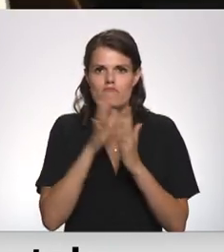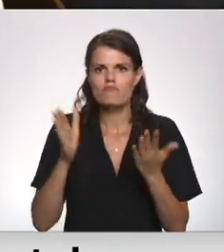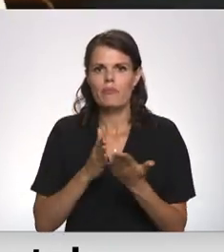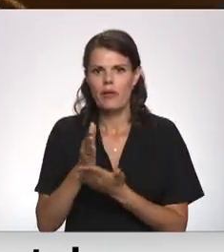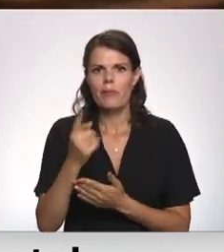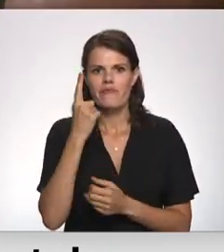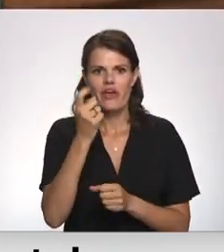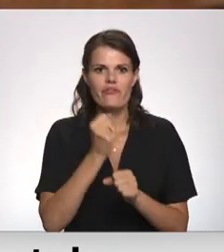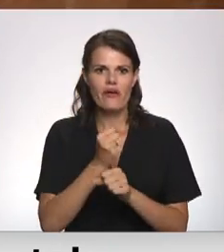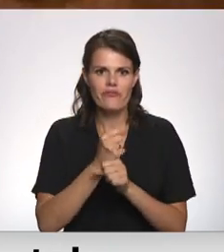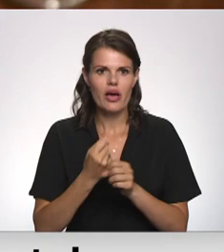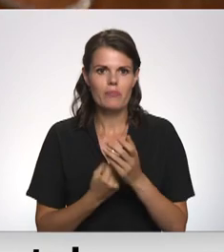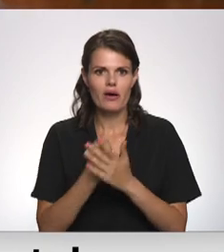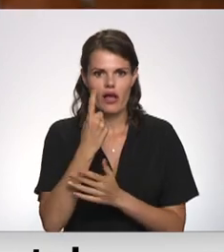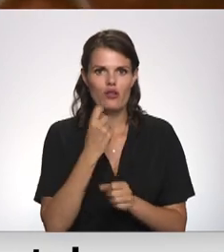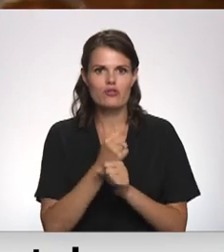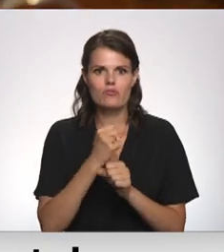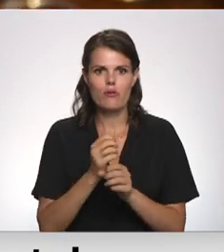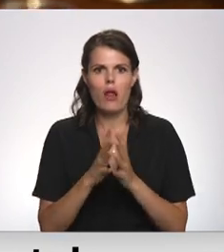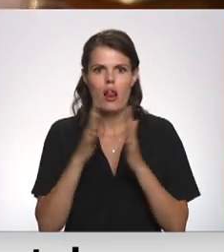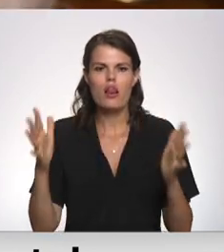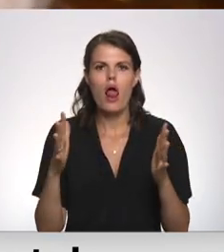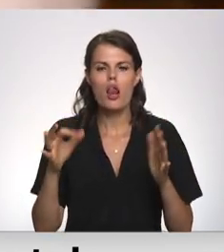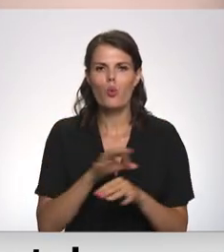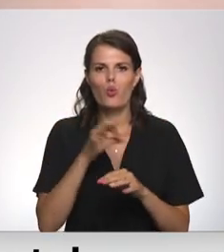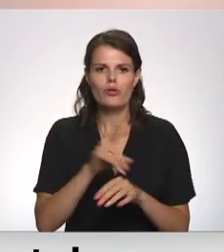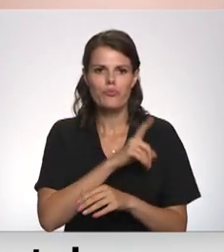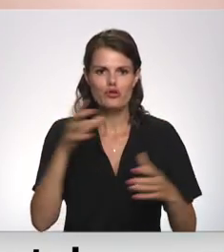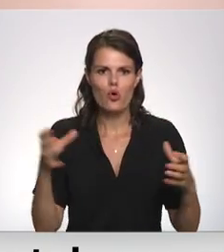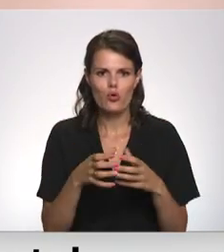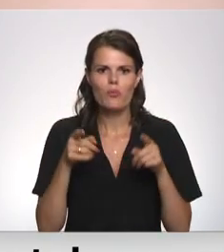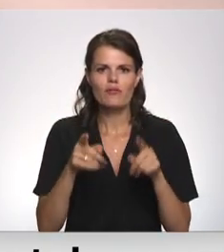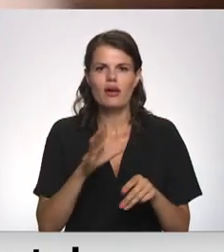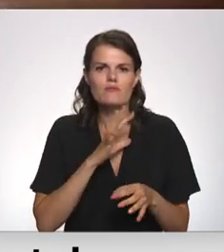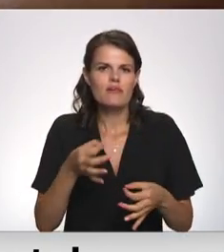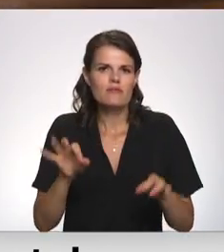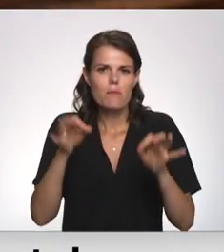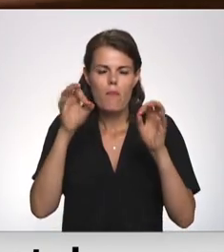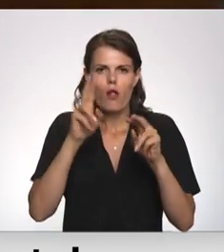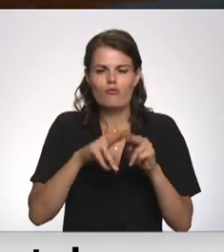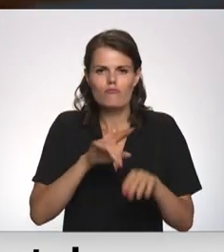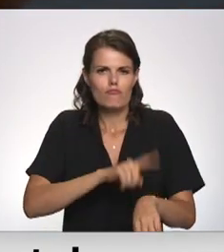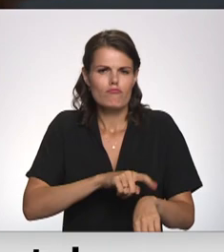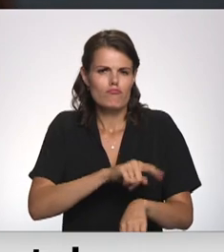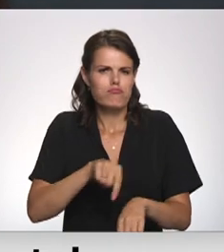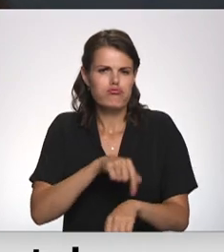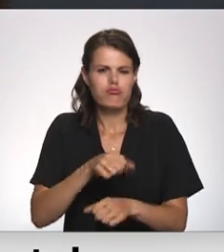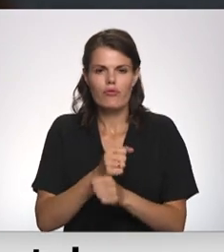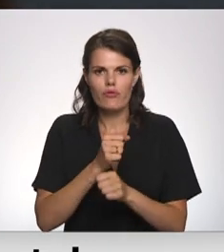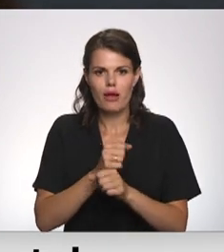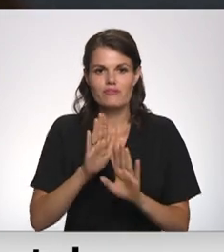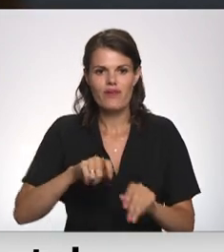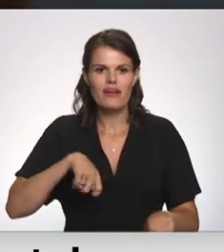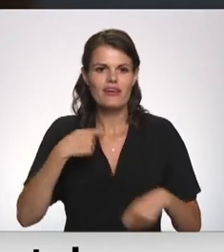viena darba radīšanas darbojās liela rokdarbu meistara komanda. Cik tas bija smalks un laikietilpīgs darbs, varēja